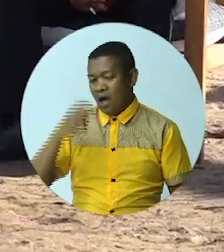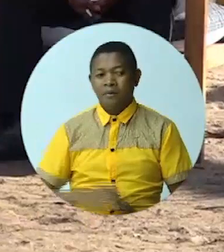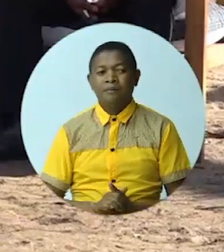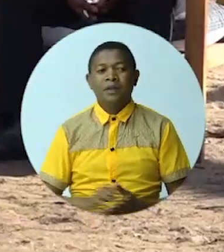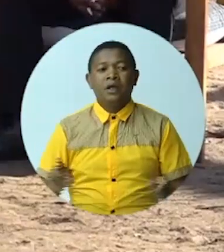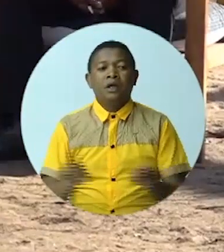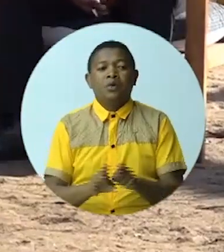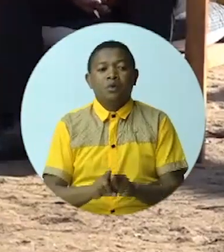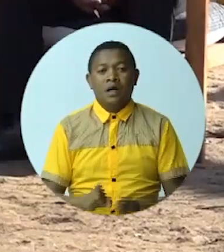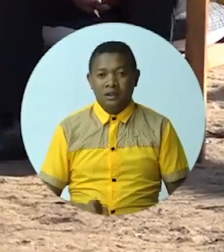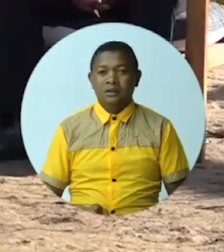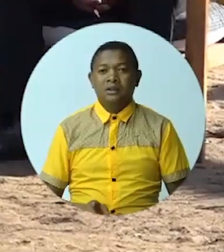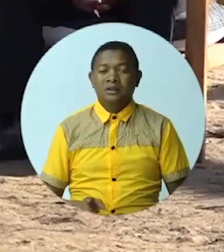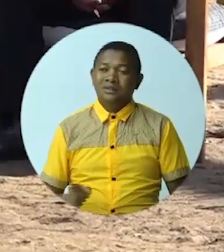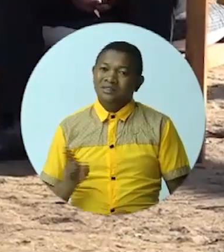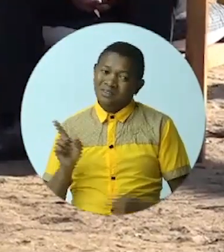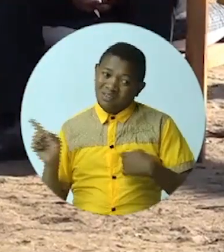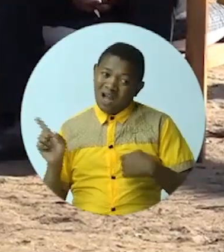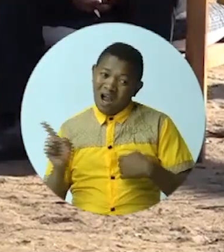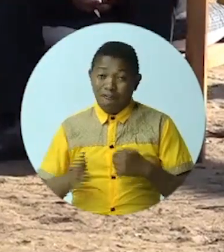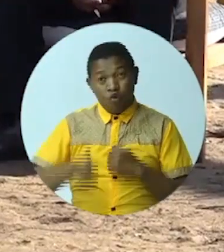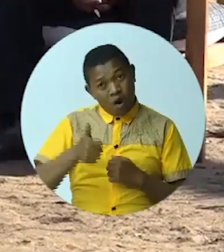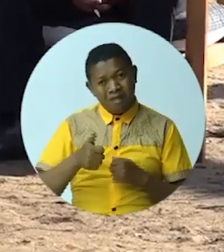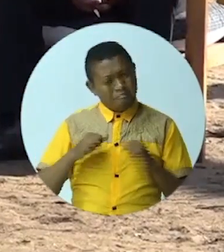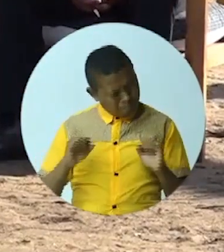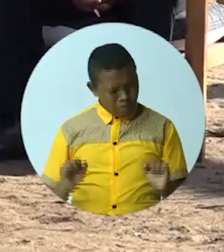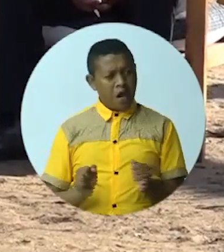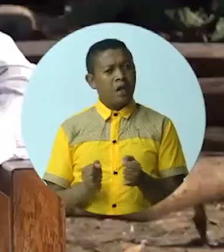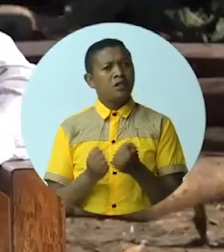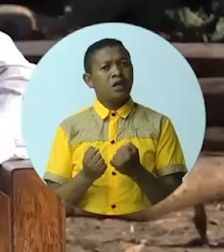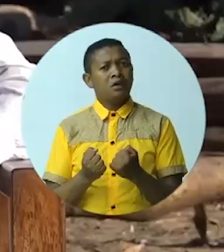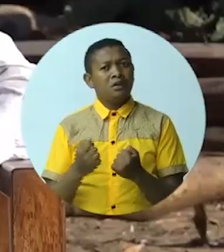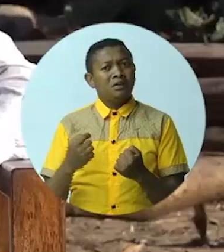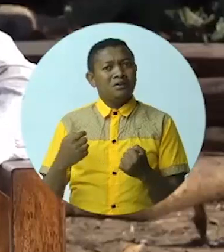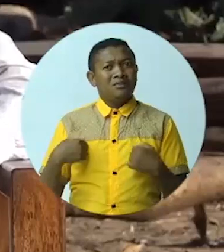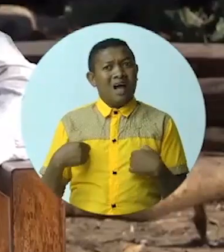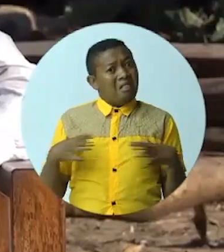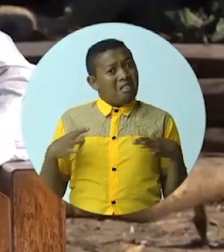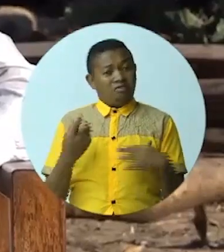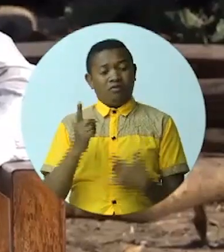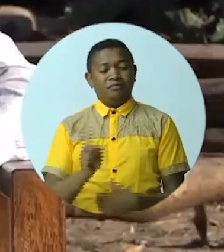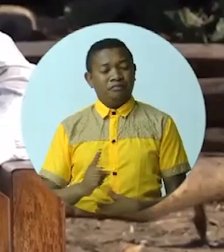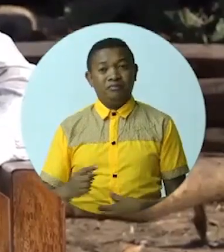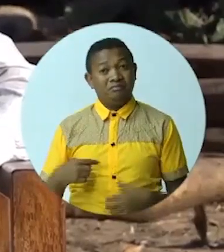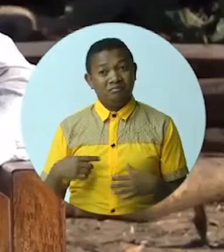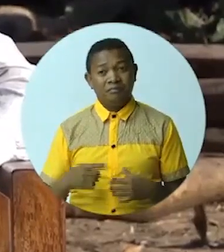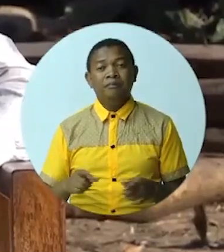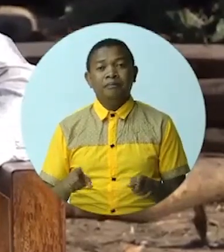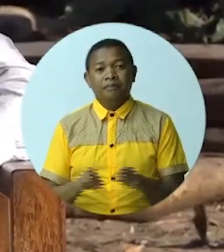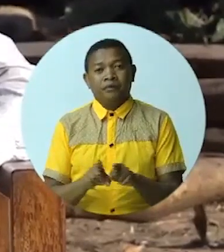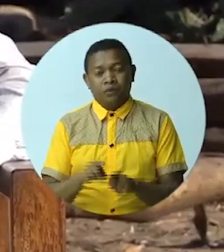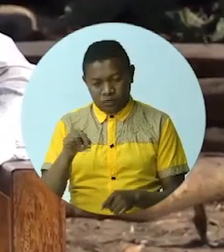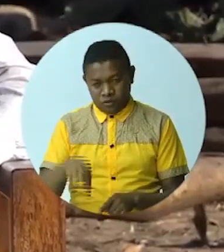Sika tsoroka mizohatra any ary indrindra anao ny ezaka rehetra ahafahana